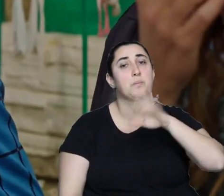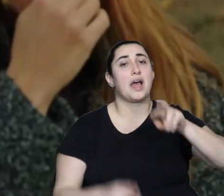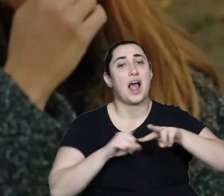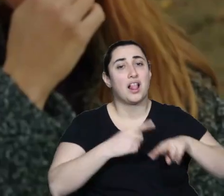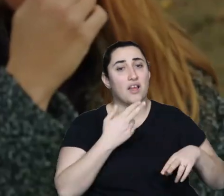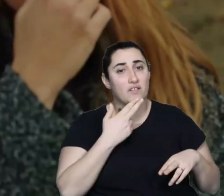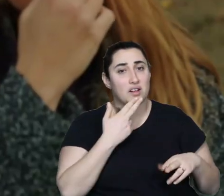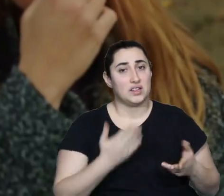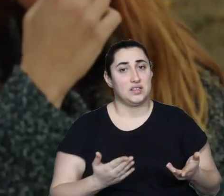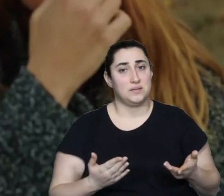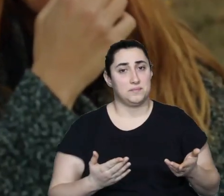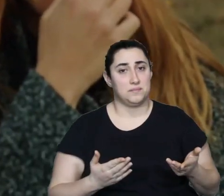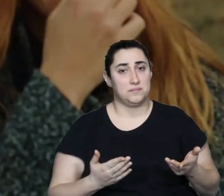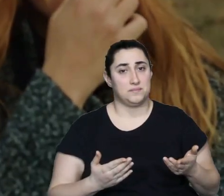Alev Hanım.